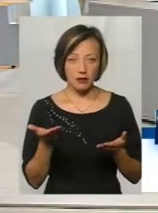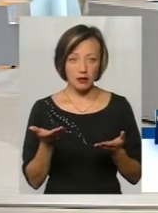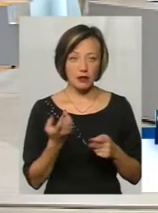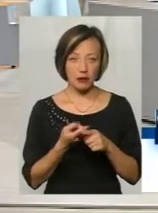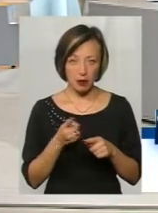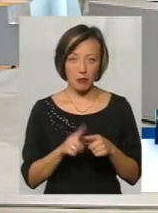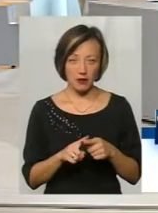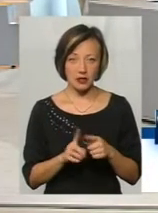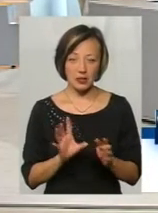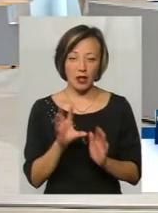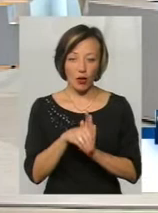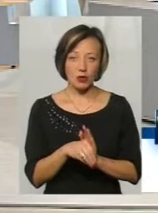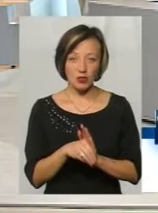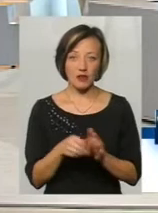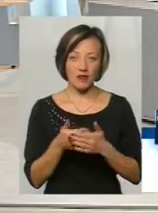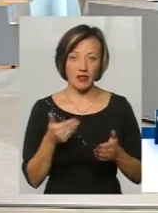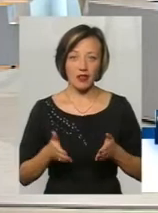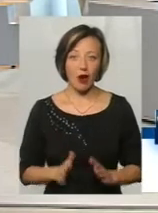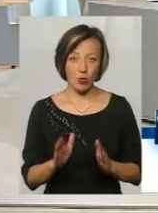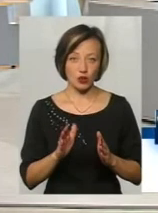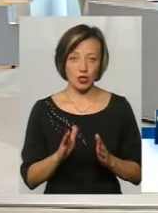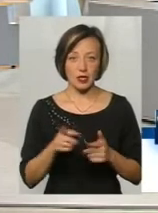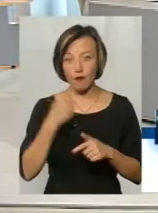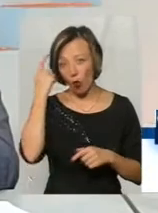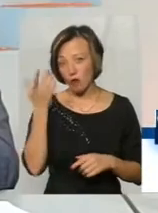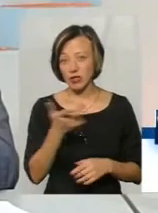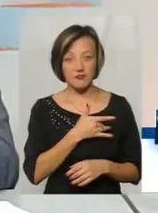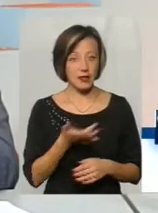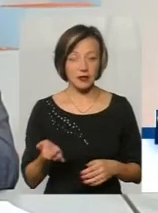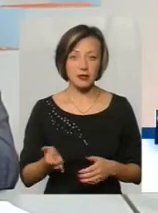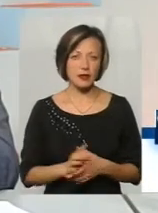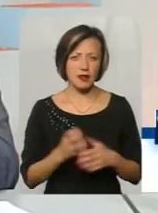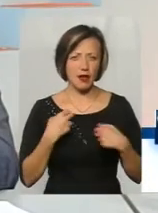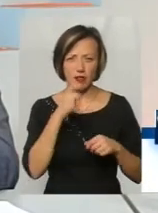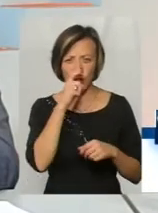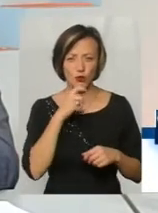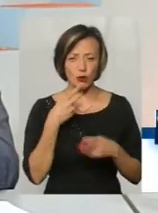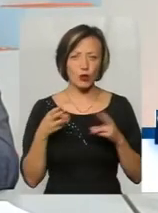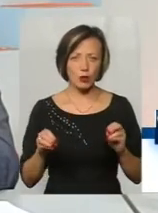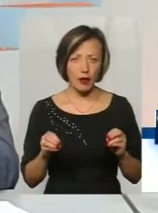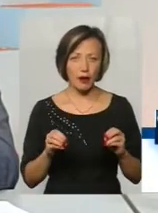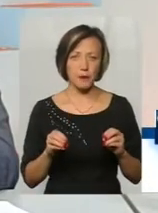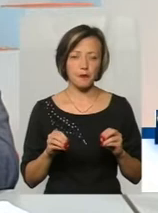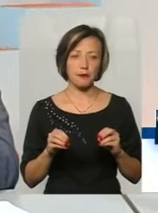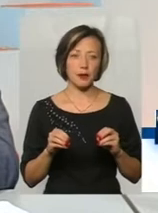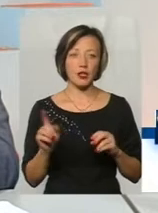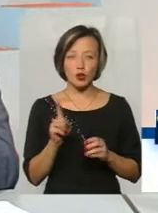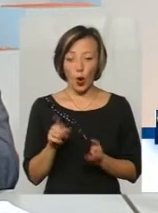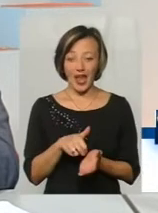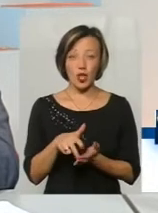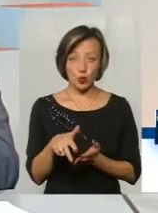заложено з народження, чи в голові, чи в серці, я не розумію де, що от, ідучи